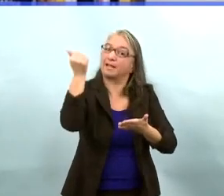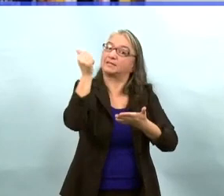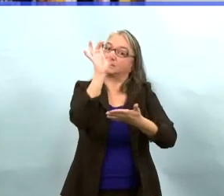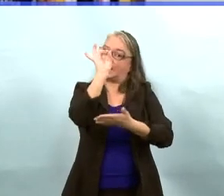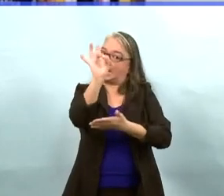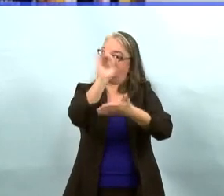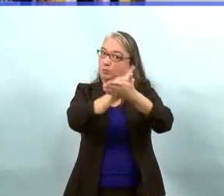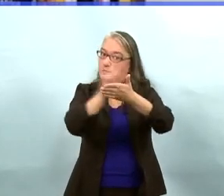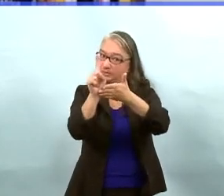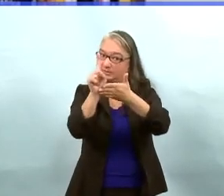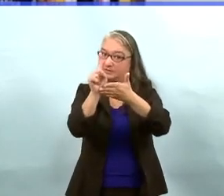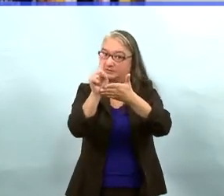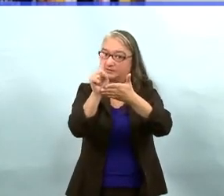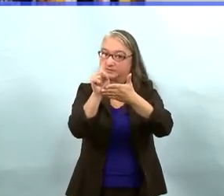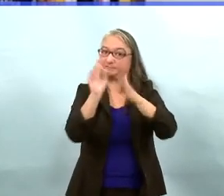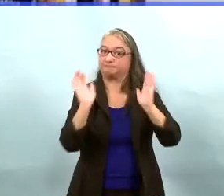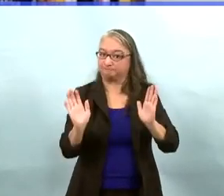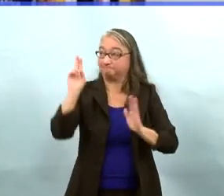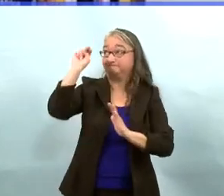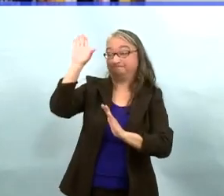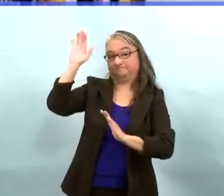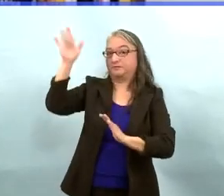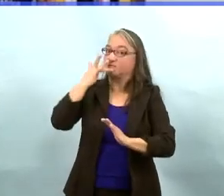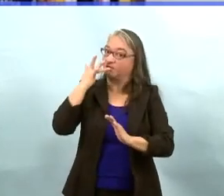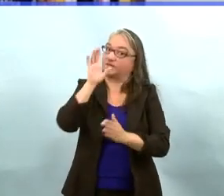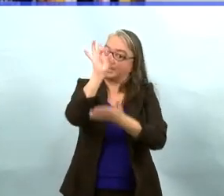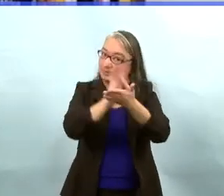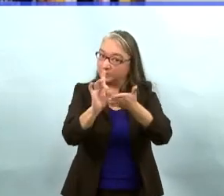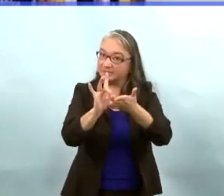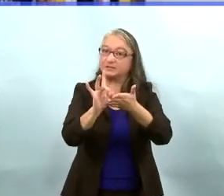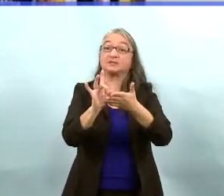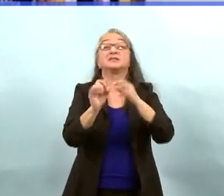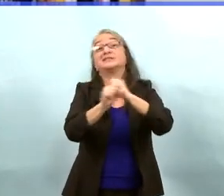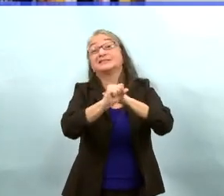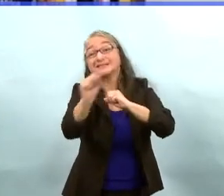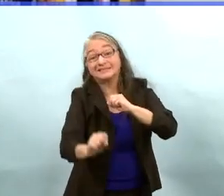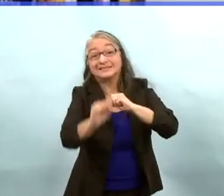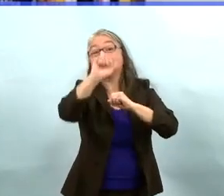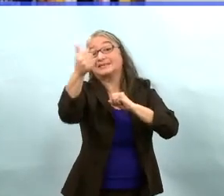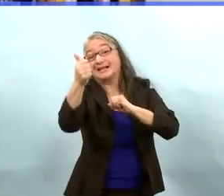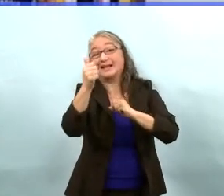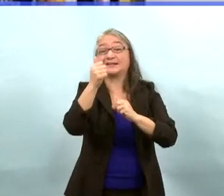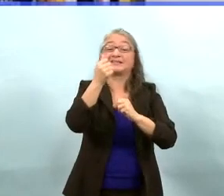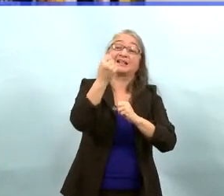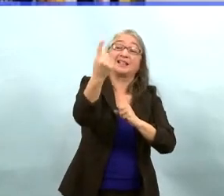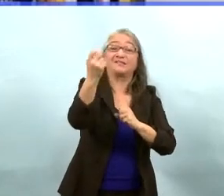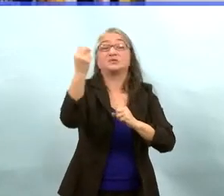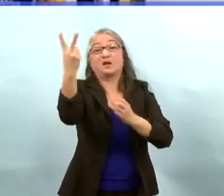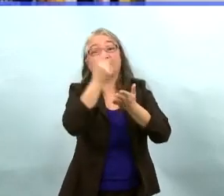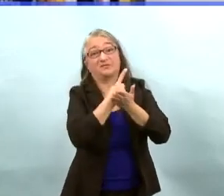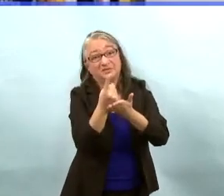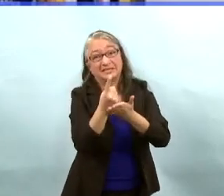dose. Si l'enfant est exposé au virus à